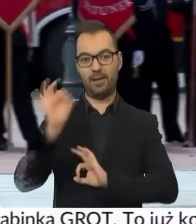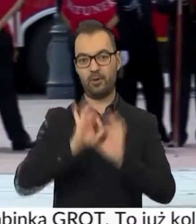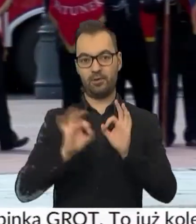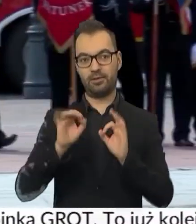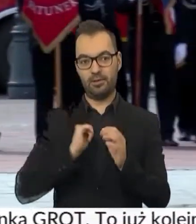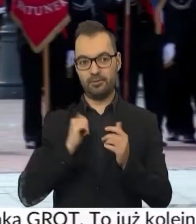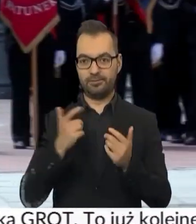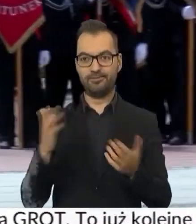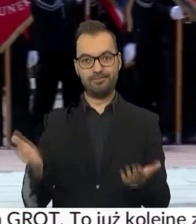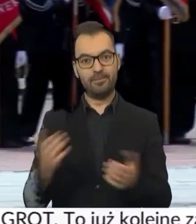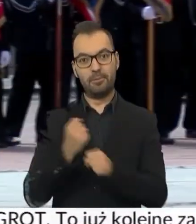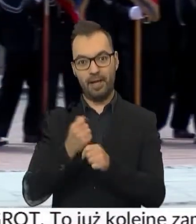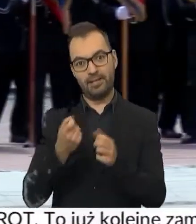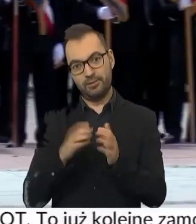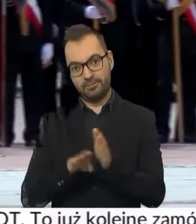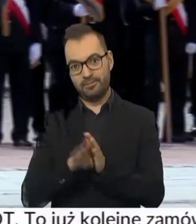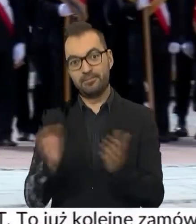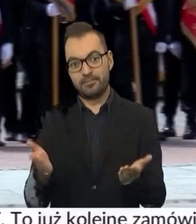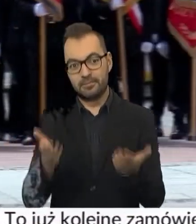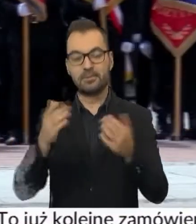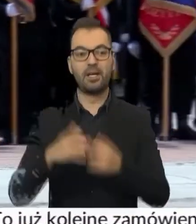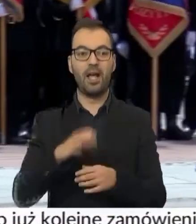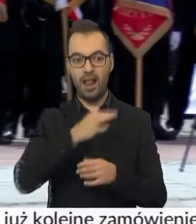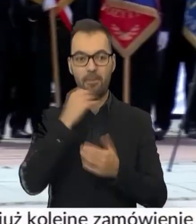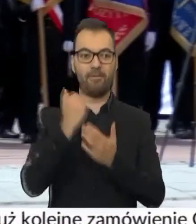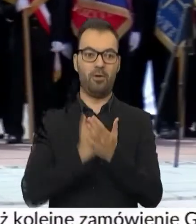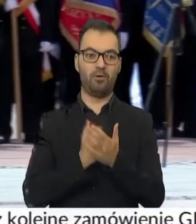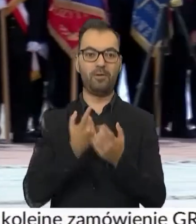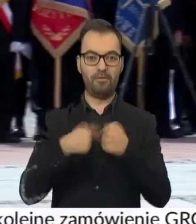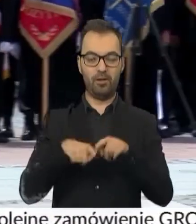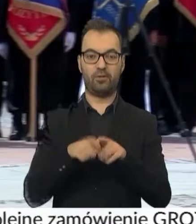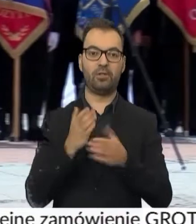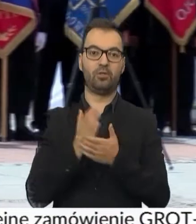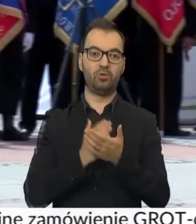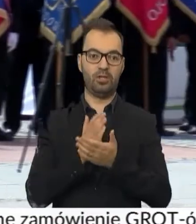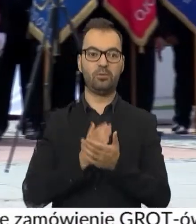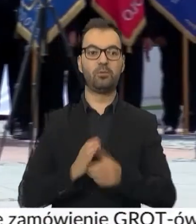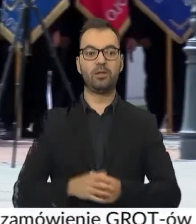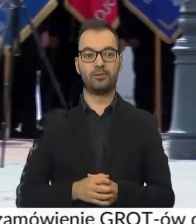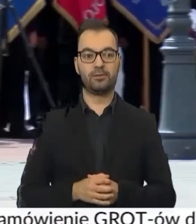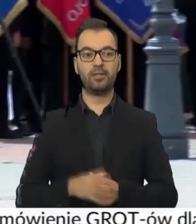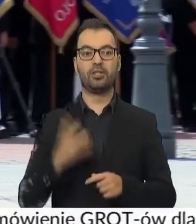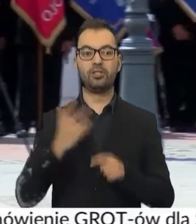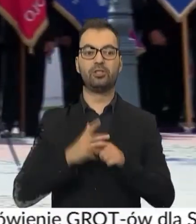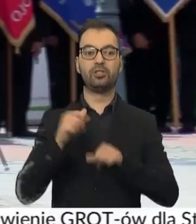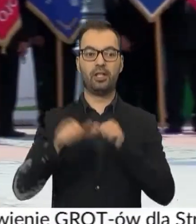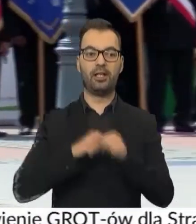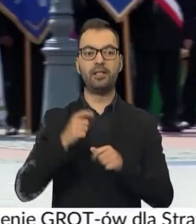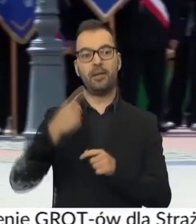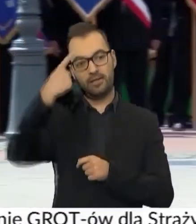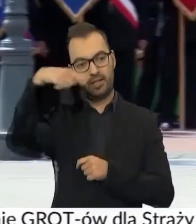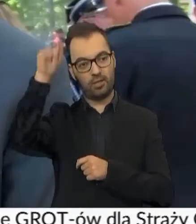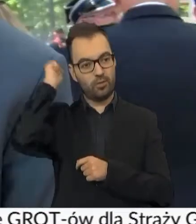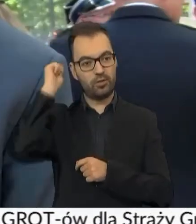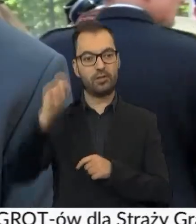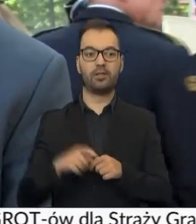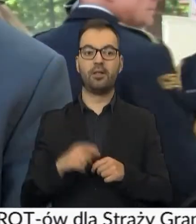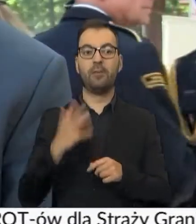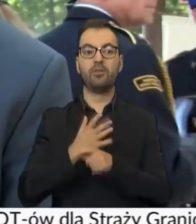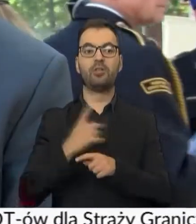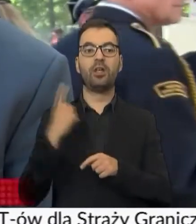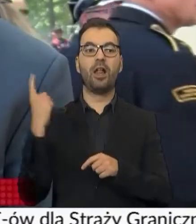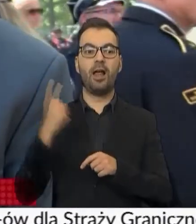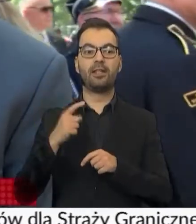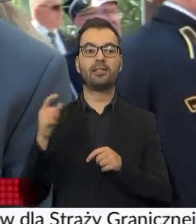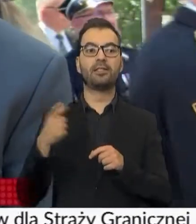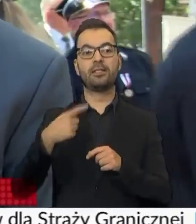jakość pracy strażaków tutaj w Przasnyszu, żeby w lepszych warunkach mogli wykonywać swoją służbę. 30 lat Państwowej Straży Pożarnej, 50 lat Straży